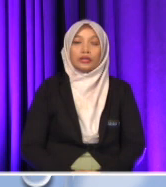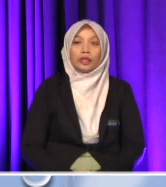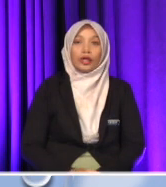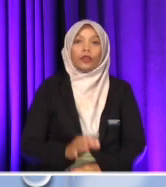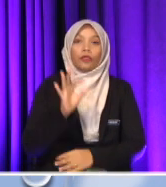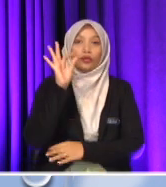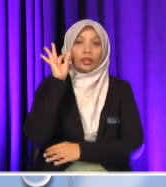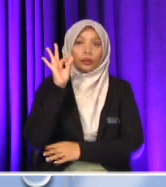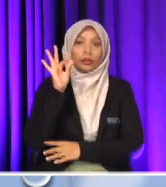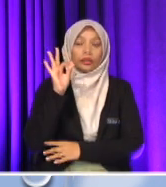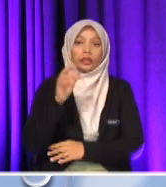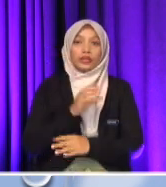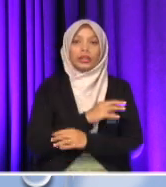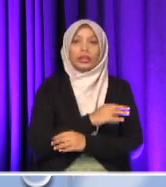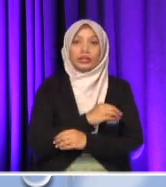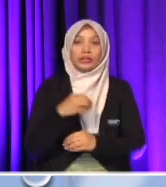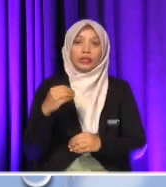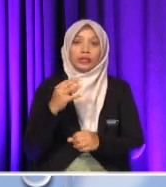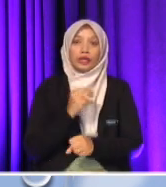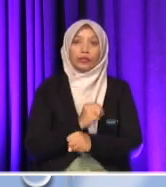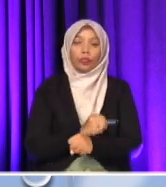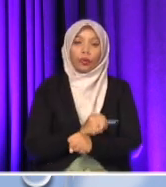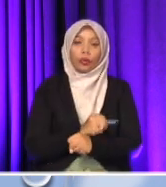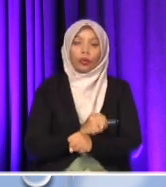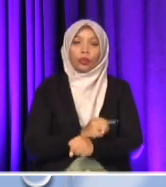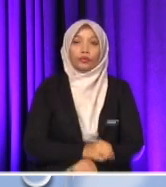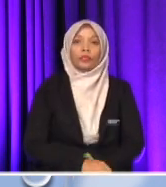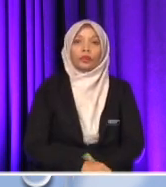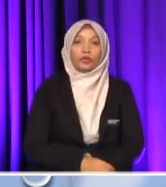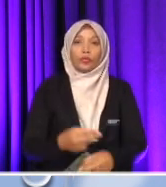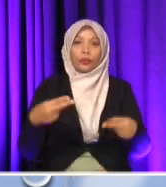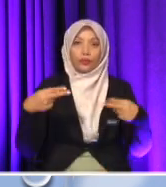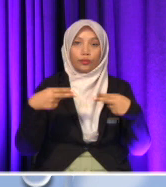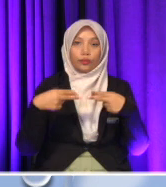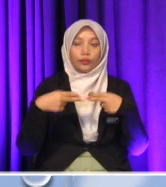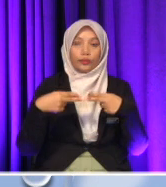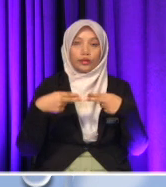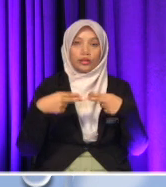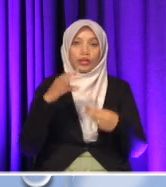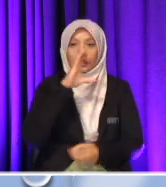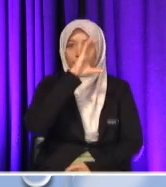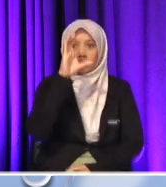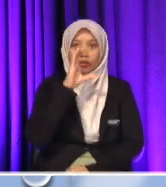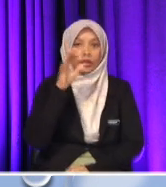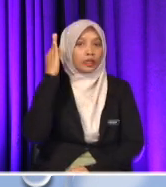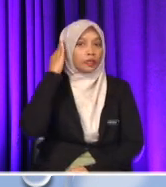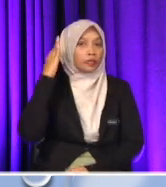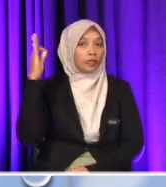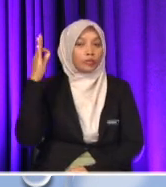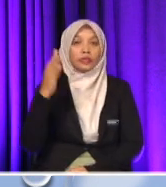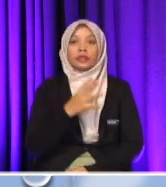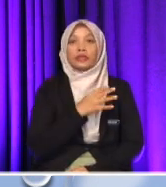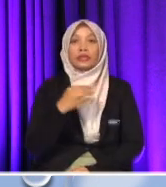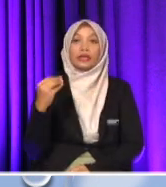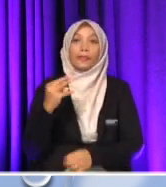frekuensi dengan tempoh ni tadi, okey, inilah adalah hubungannya. Yang ini adalah matematik, maksudnya kita boleh cari frekuensi dengan satu per tempoh dan kita boleh